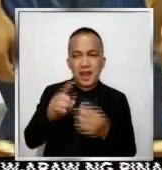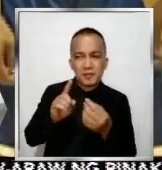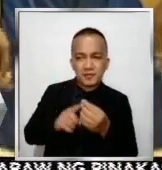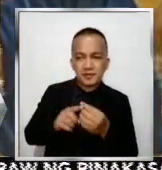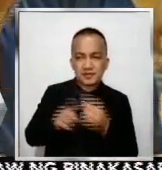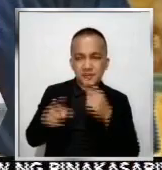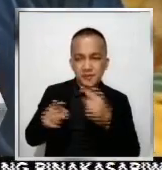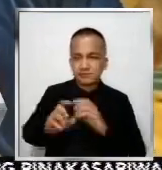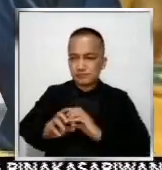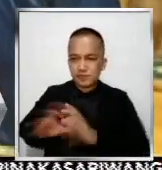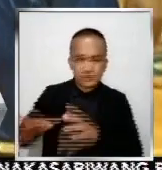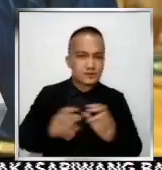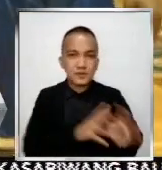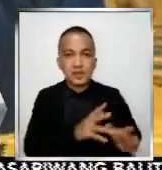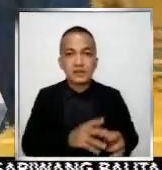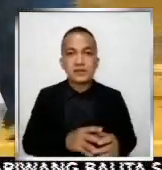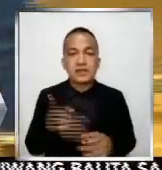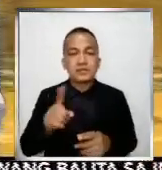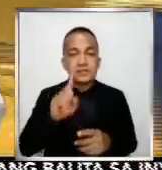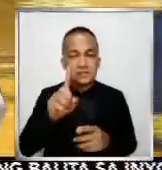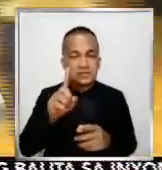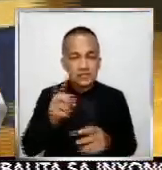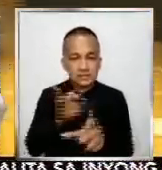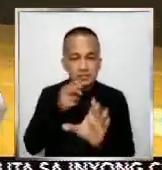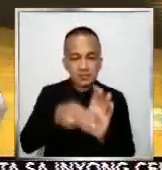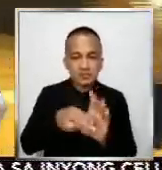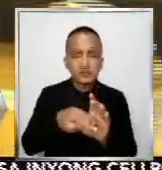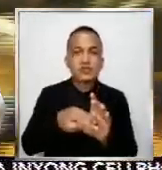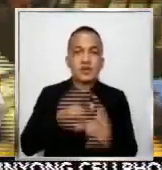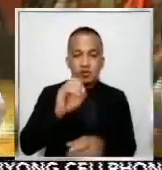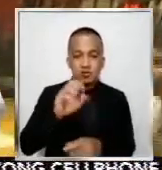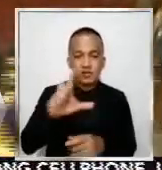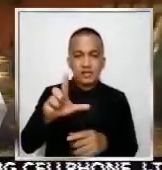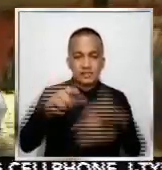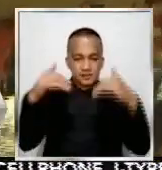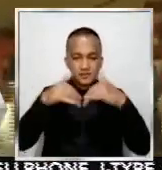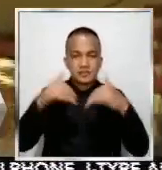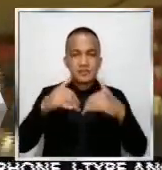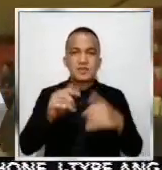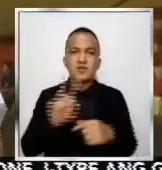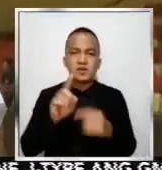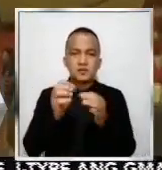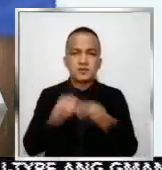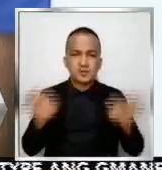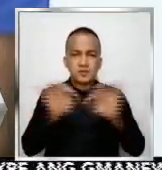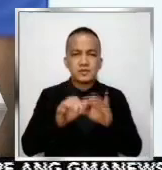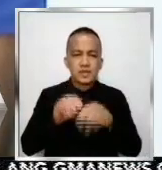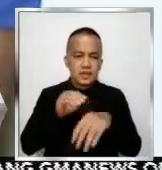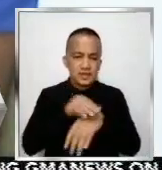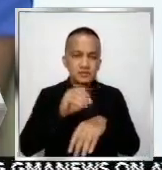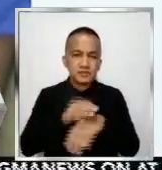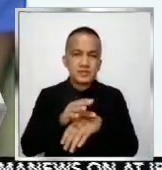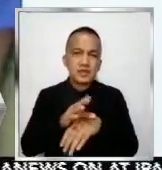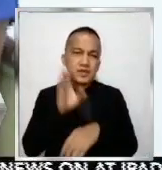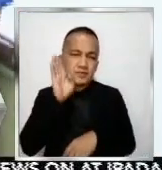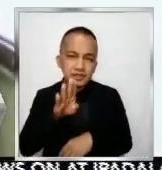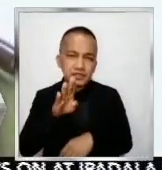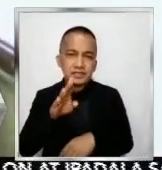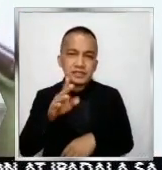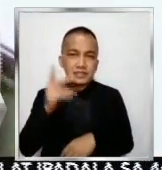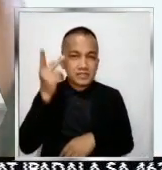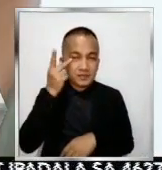Isa sa mga tanong ng mga nakisali sa online presscon ay kung ano ang pinakamahalagang payo ng kanyang kuya Kiefer sa pagpunta ni Thirdy sa